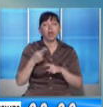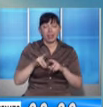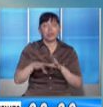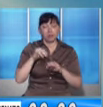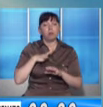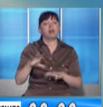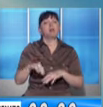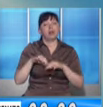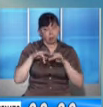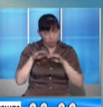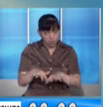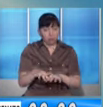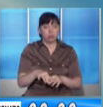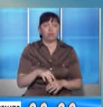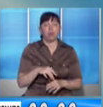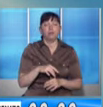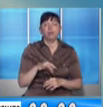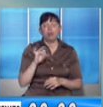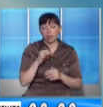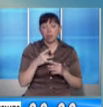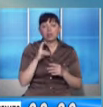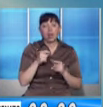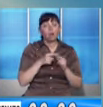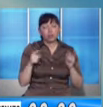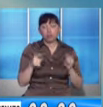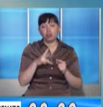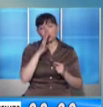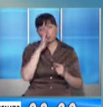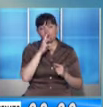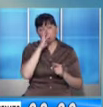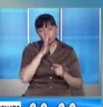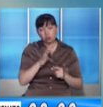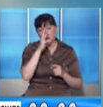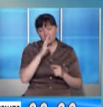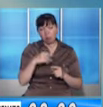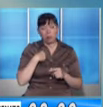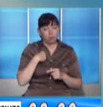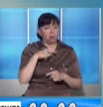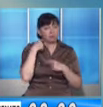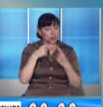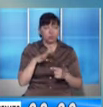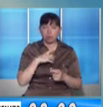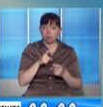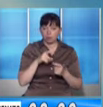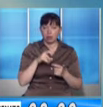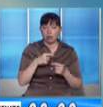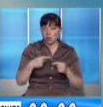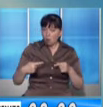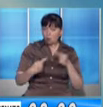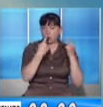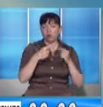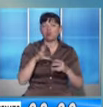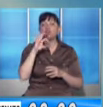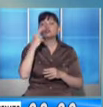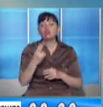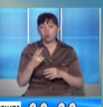cât mai curând. Și pe parcursul ultimilor 4-5 luni de zile ne-am confruntat permanent cu opoziție din partea socialiștilor